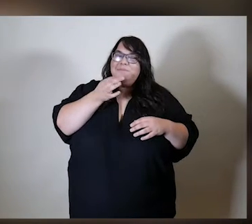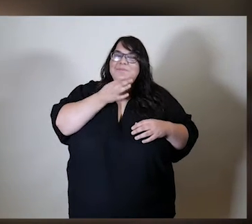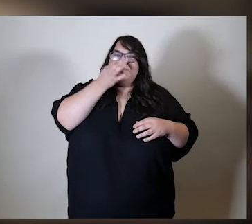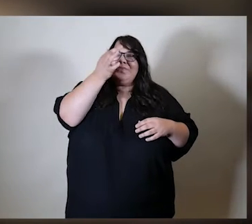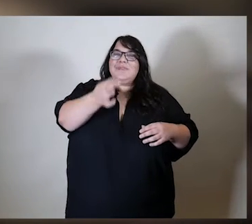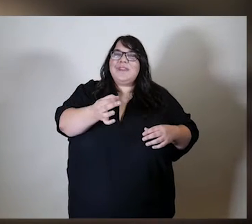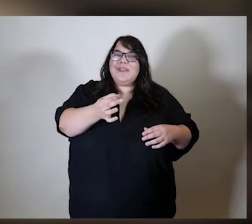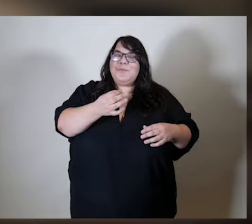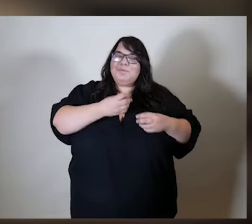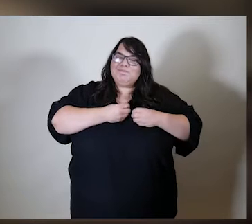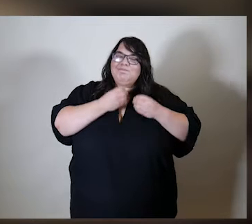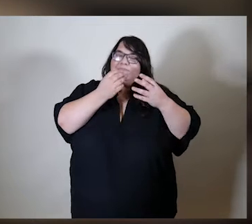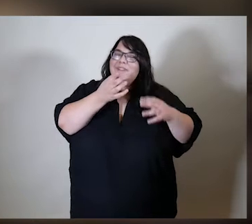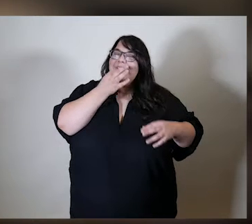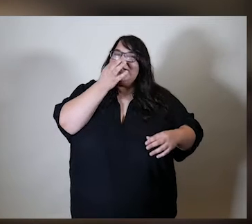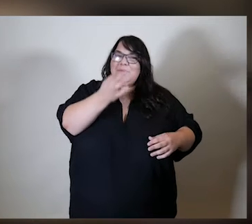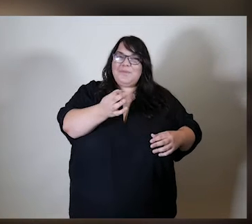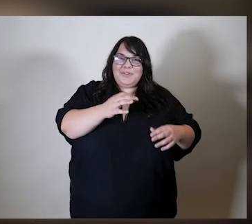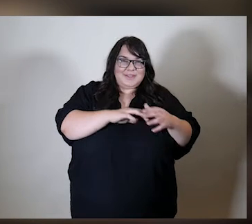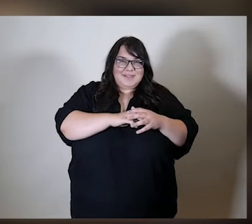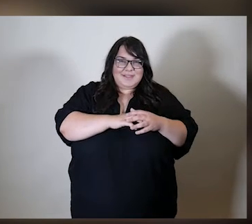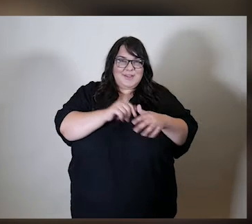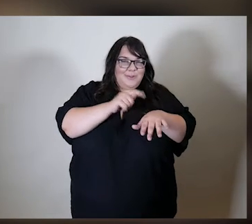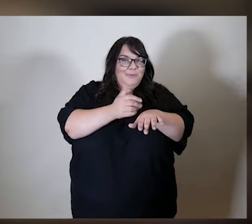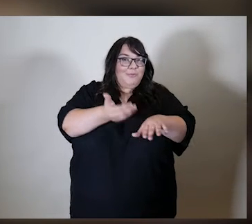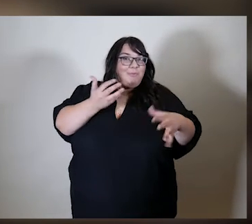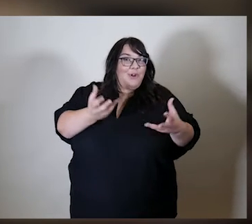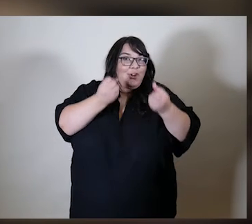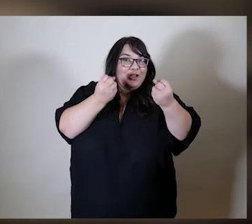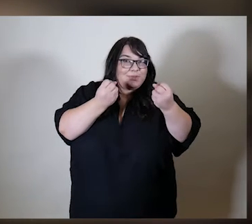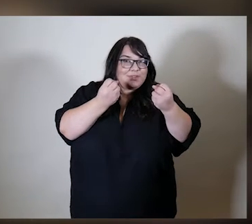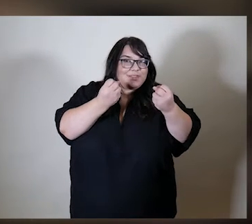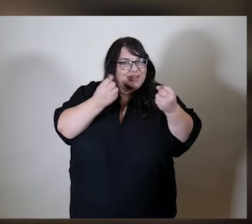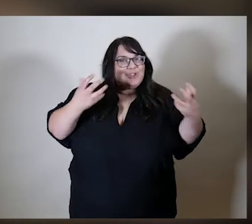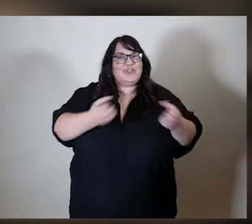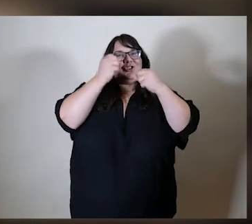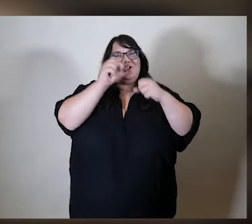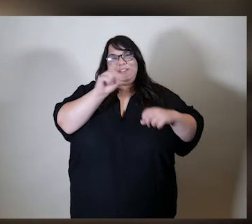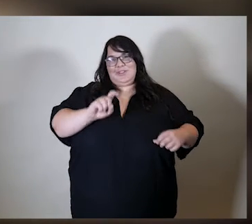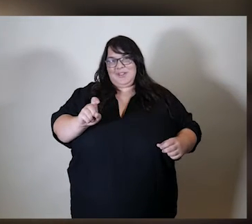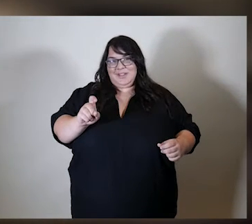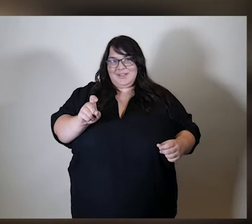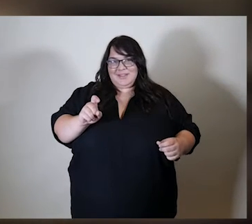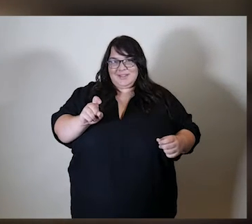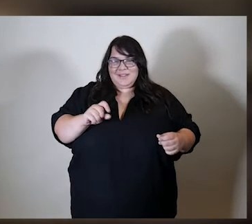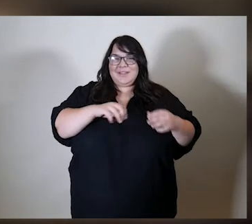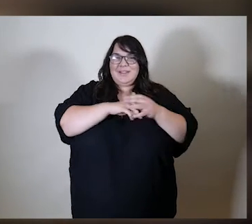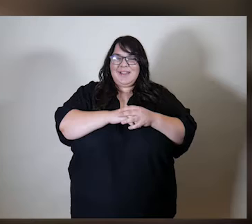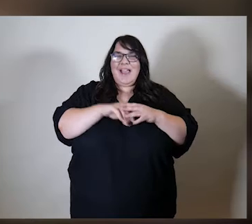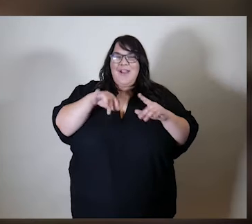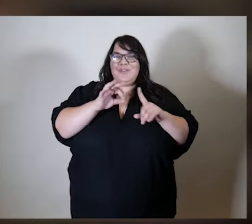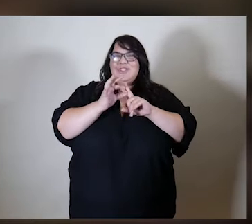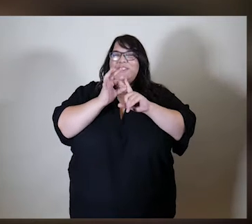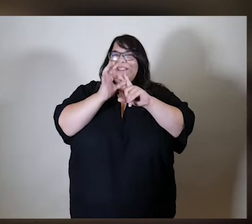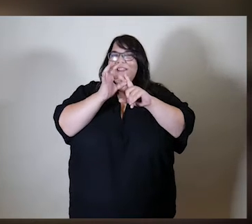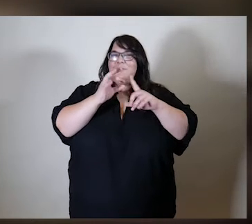να σας πω μέσα από την καρδιά μου ότι η πρόληψη σώζει ζωές. Εμείς λοιπόν με